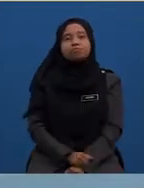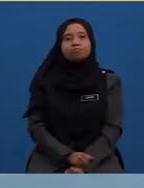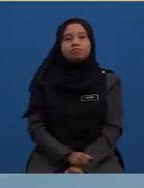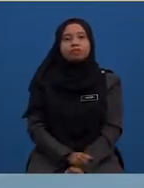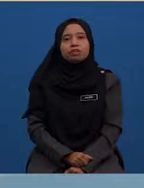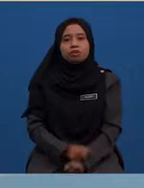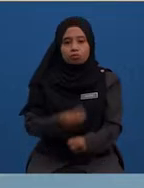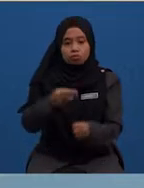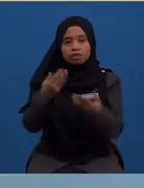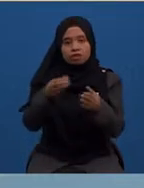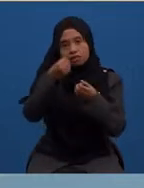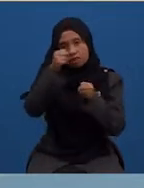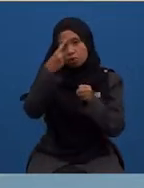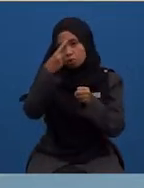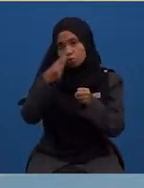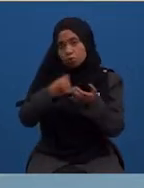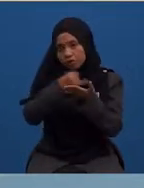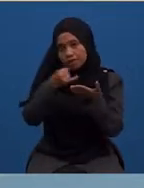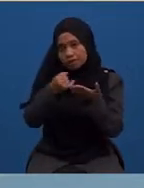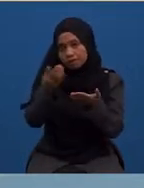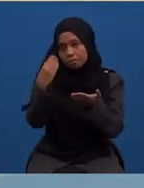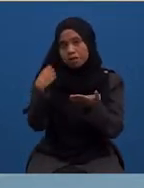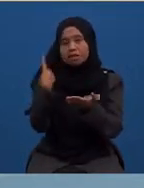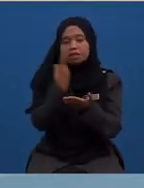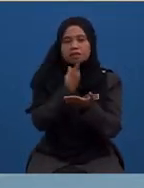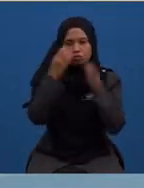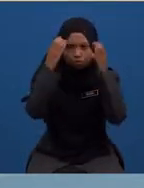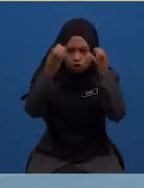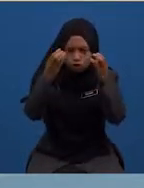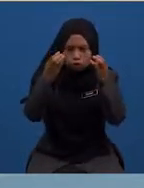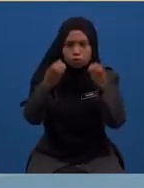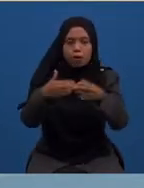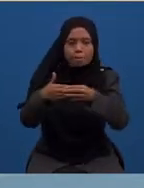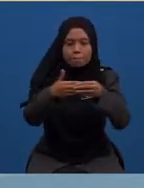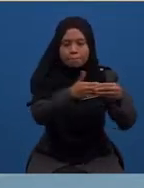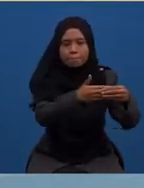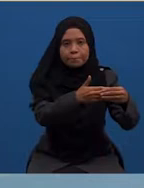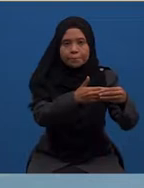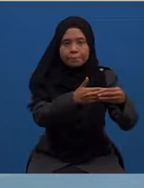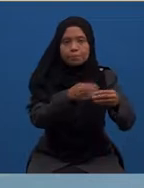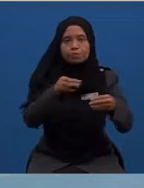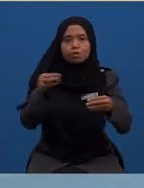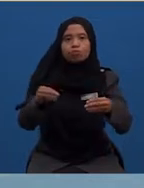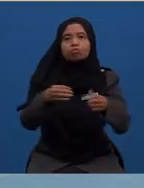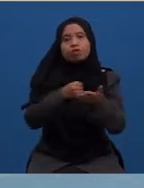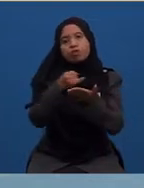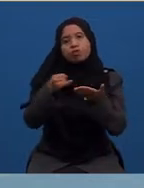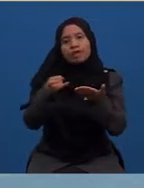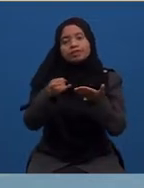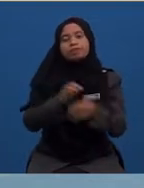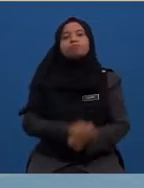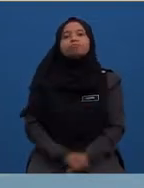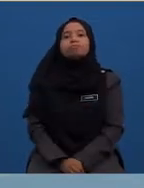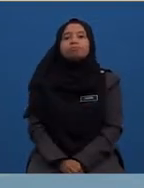Murid-murid sudah bersedia untuk melukis? Mari cikgu bimbing murid-murid melukis 4 bentuk dua